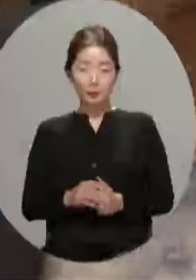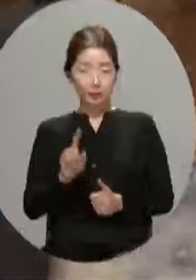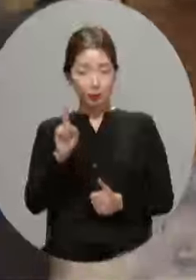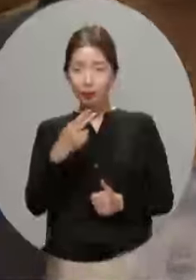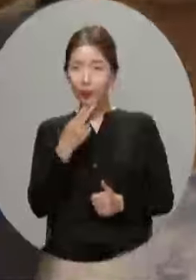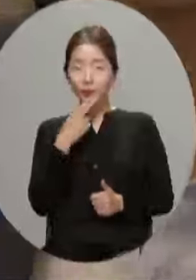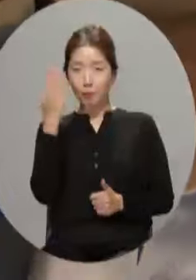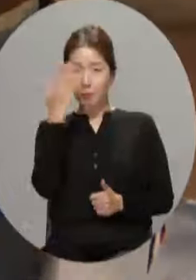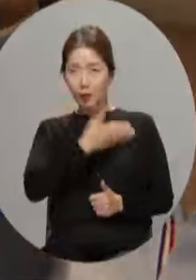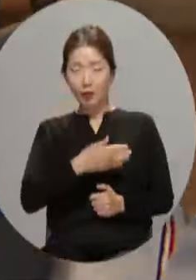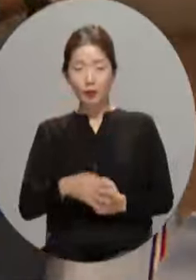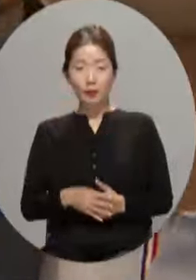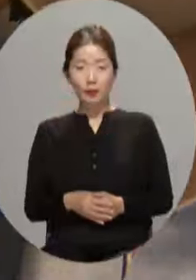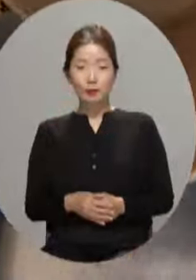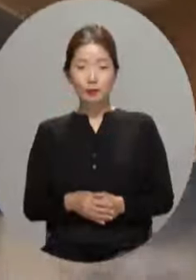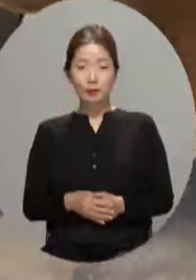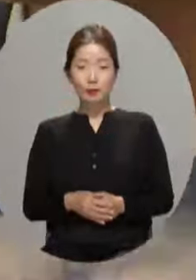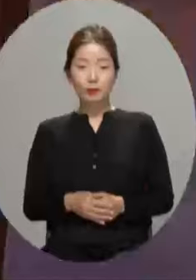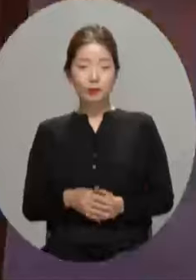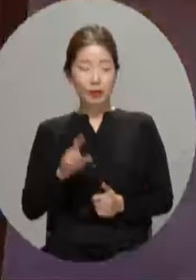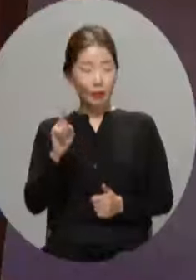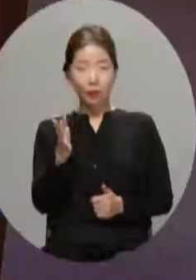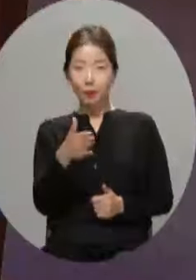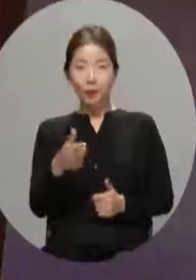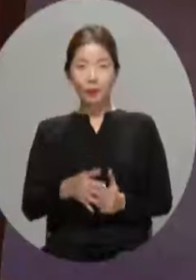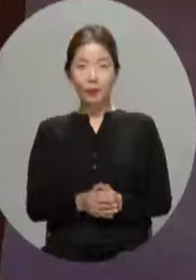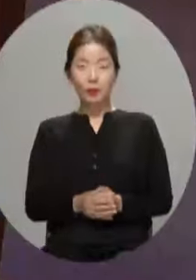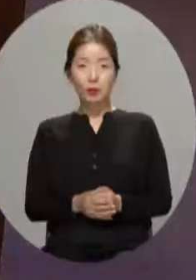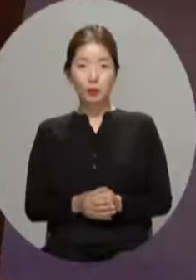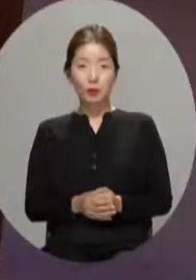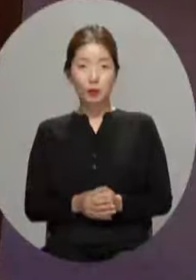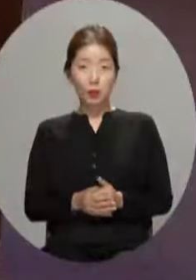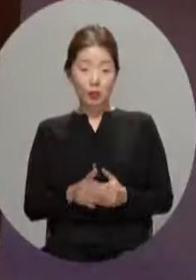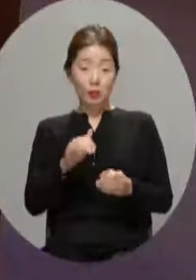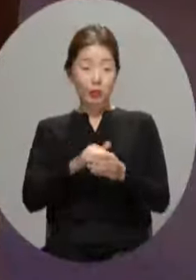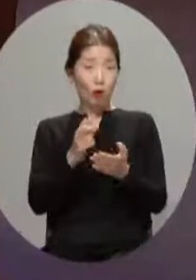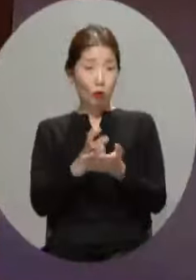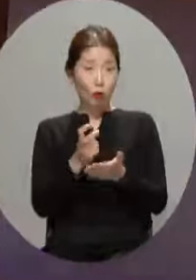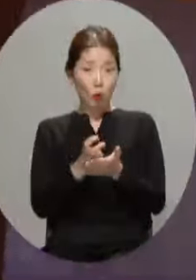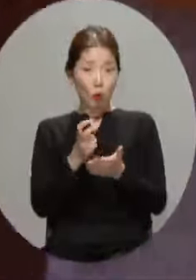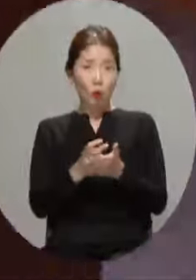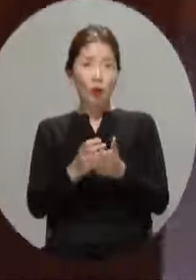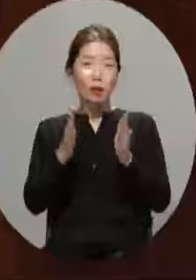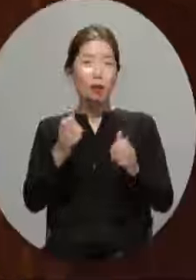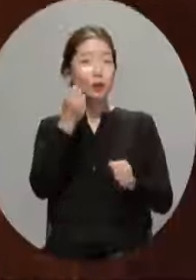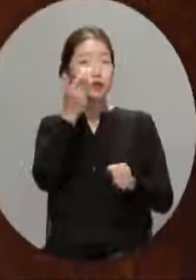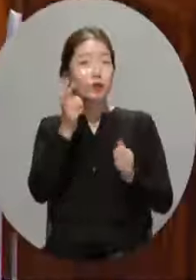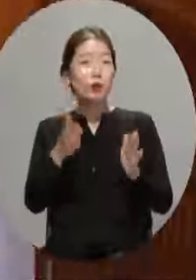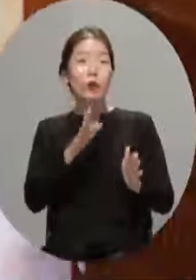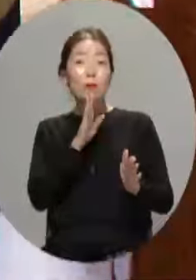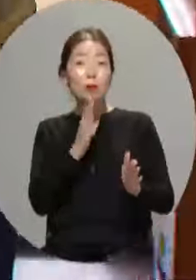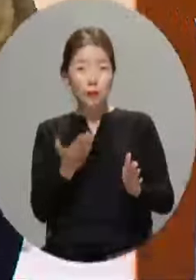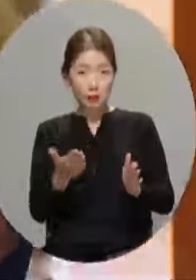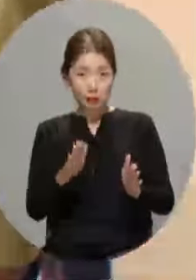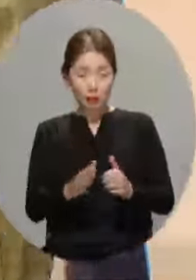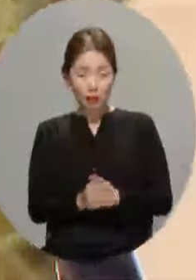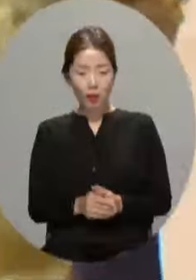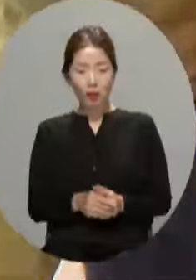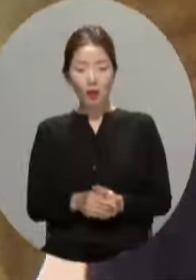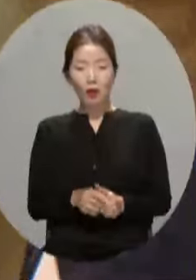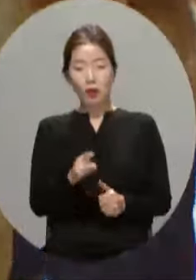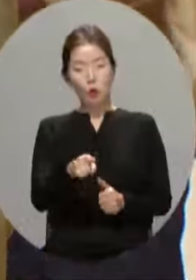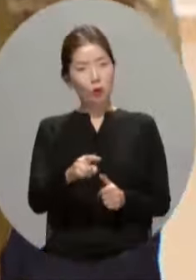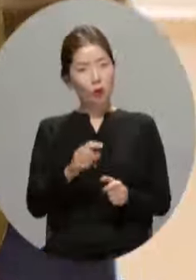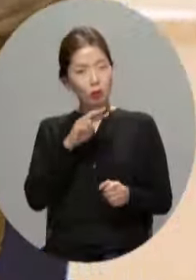없어. 지금 그쪽에서 제기한 혐의에 대해서 전혀 부인하고 전혀. 통상 공직선거법의 공소시효는 6개월. 하지만 정